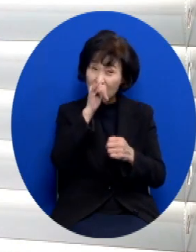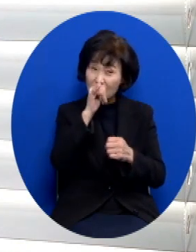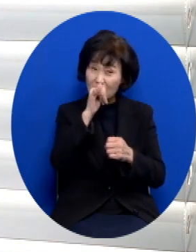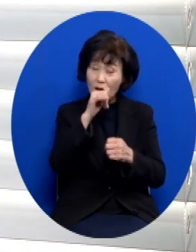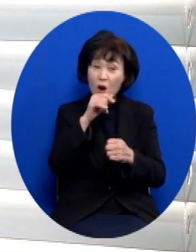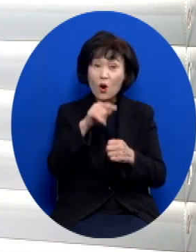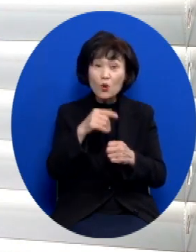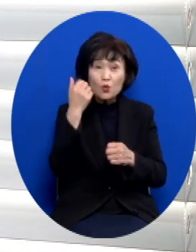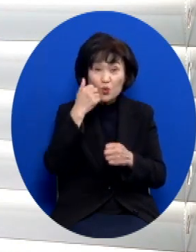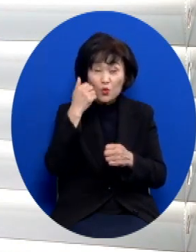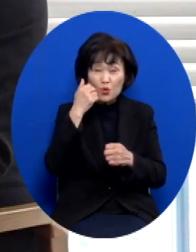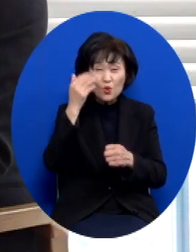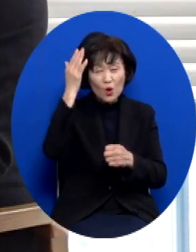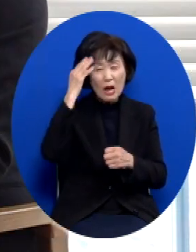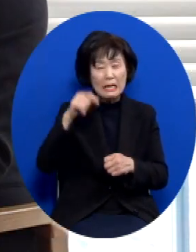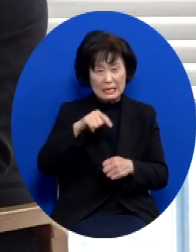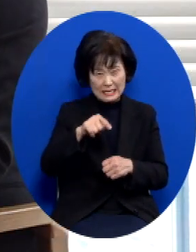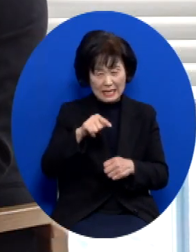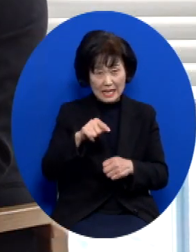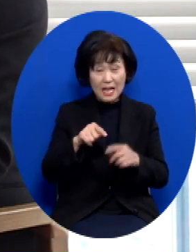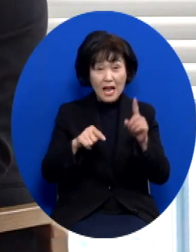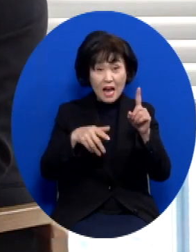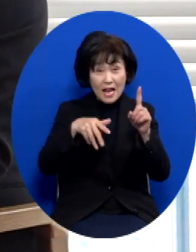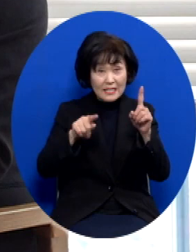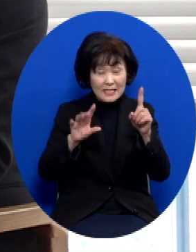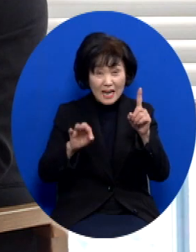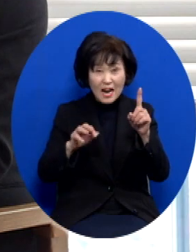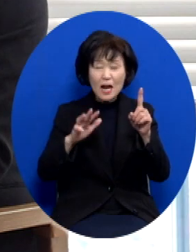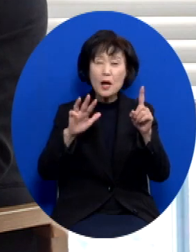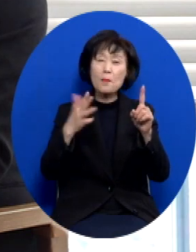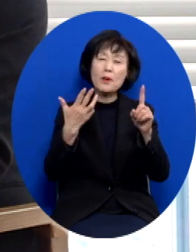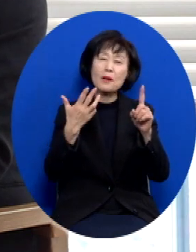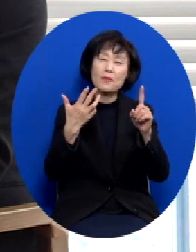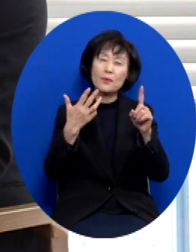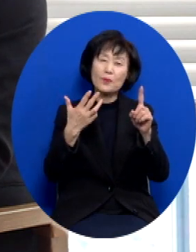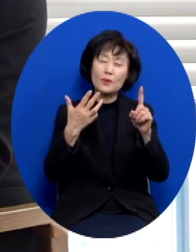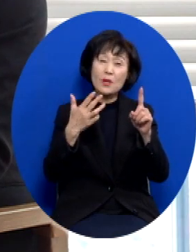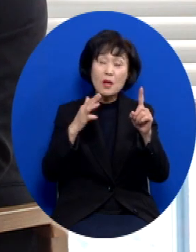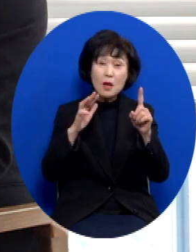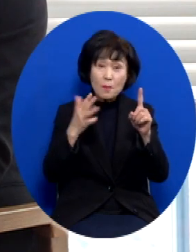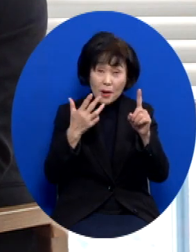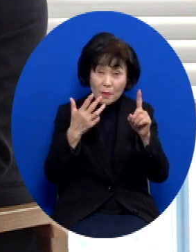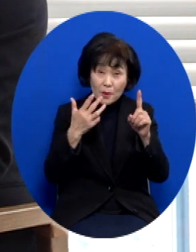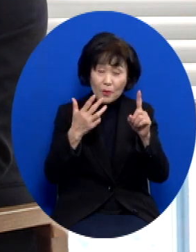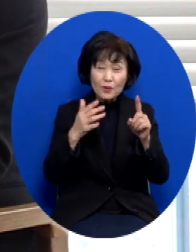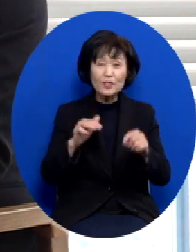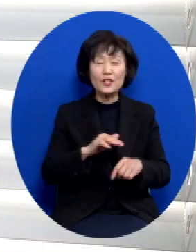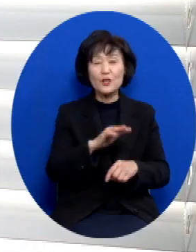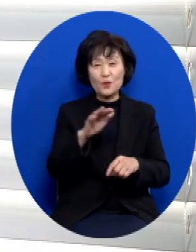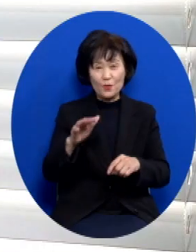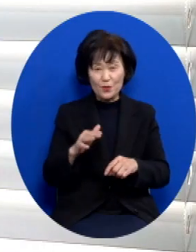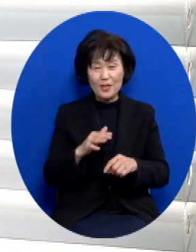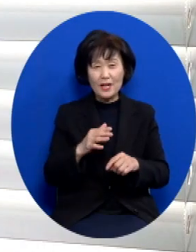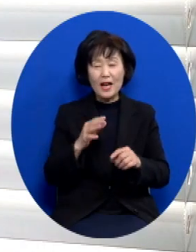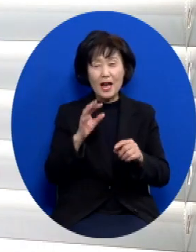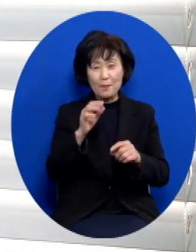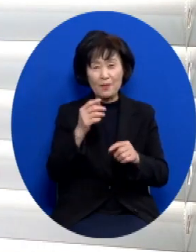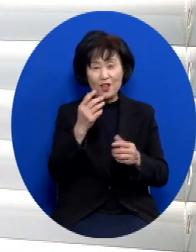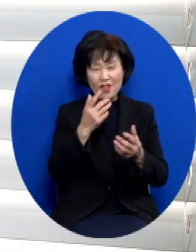연탄이다. 800원이다. 그래서 그 800원의 그 역사를 한번 연탄은행에 한번 불을